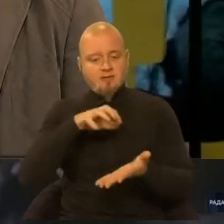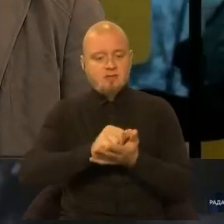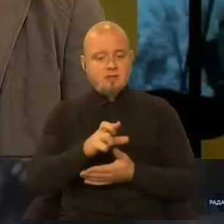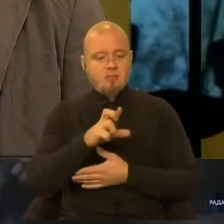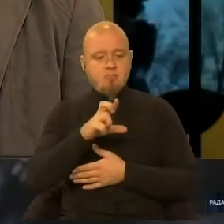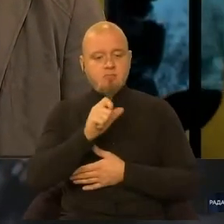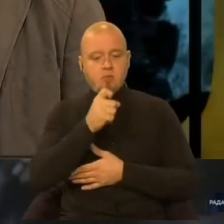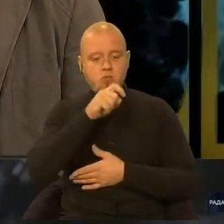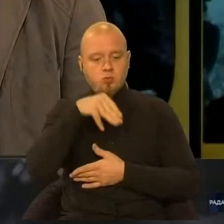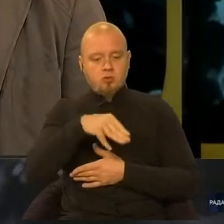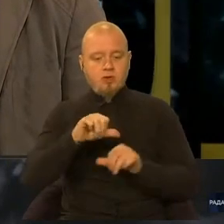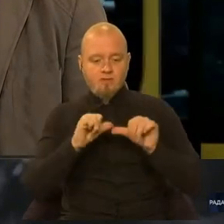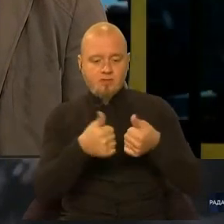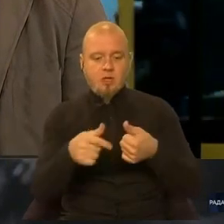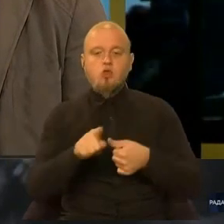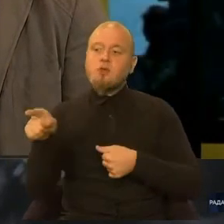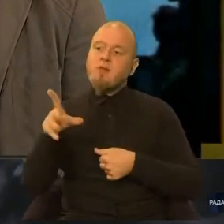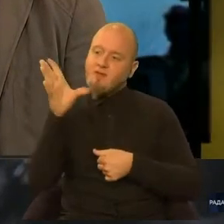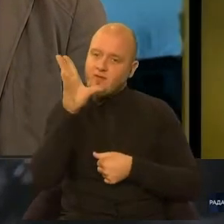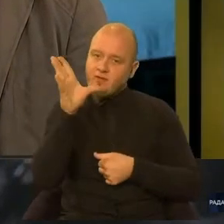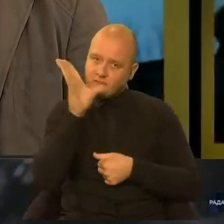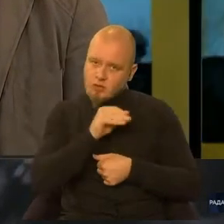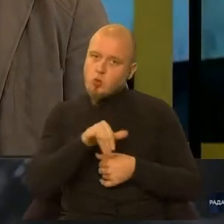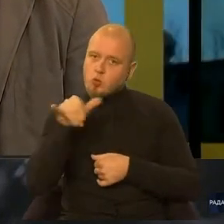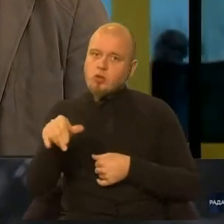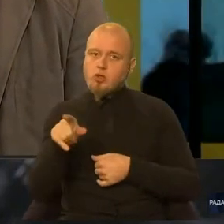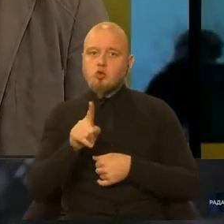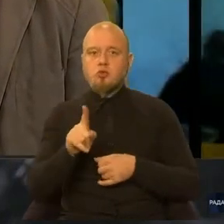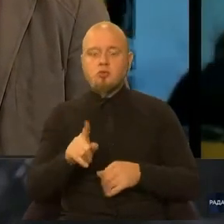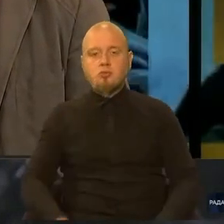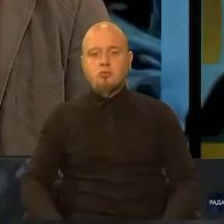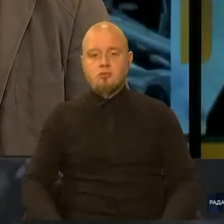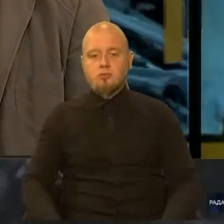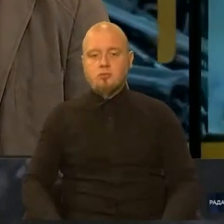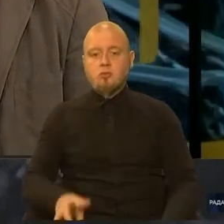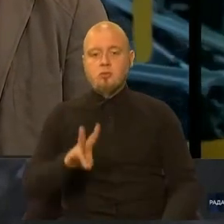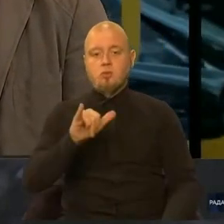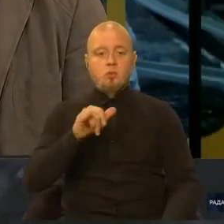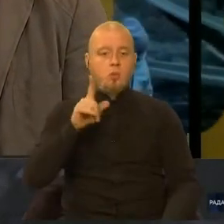у кільце. І що воно їм дало? Вийшло в них щонебудь?